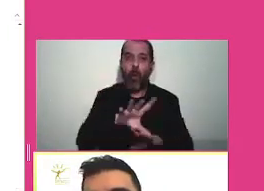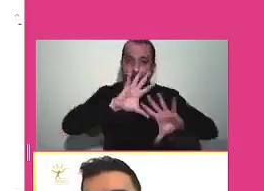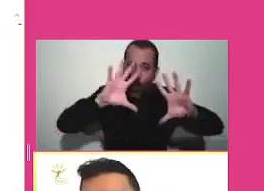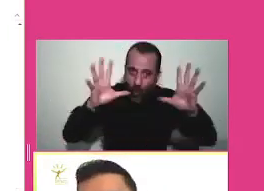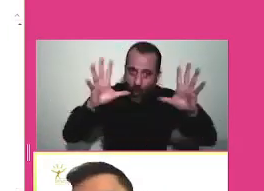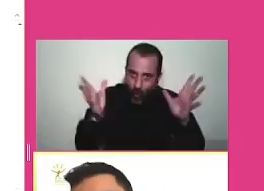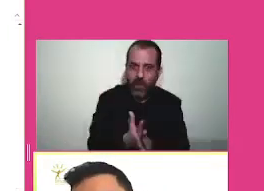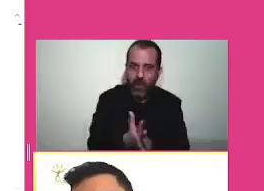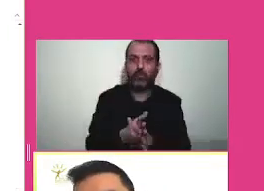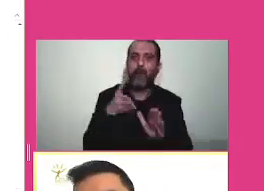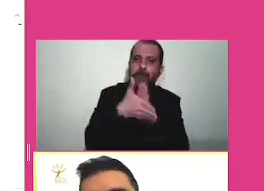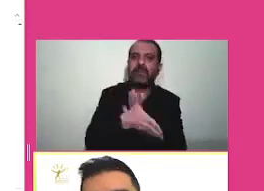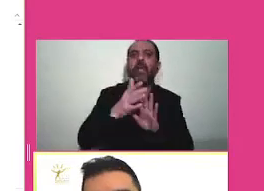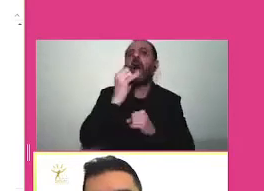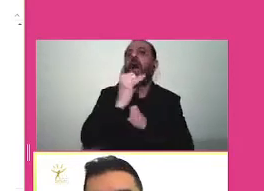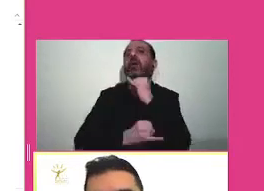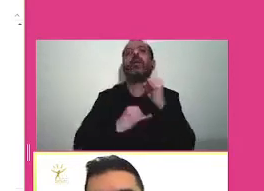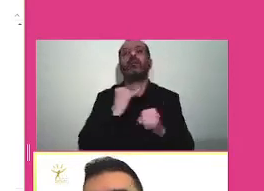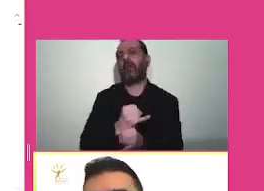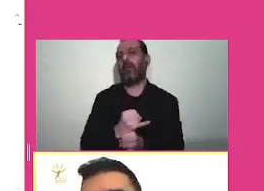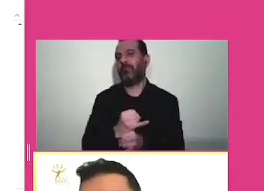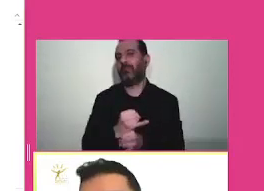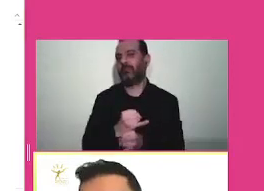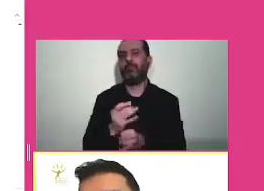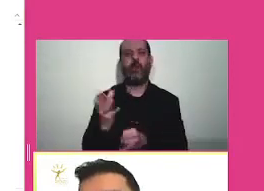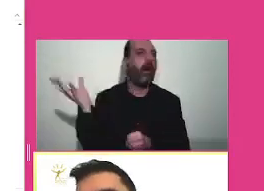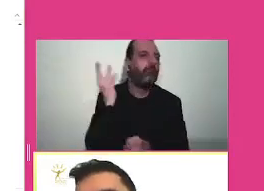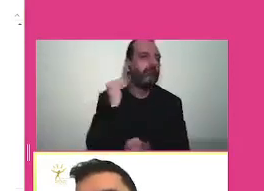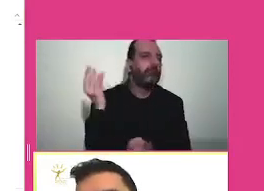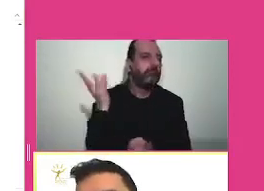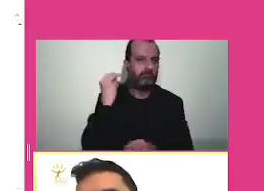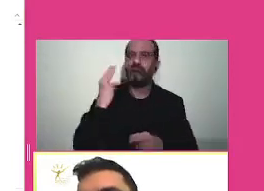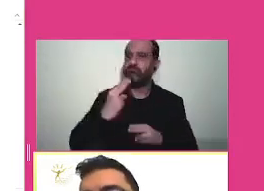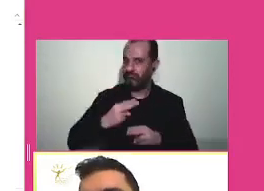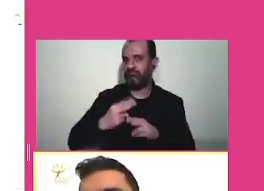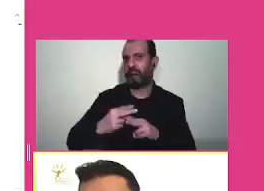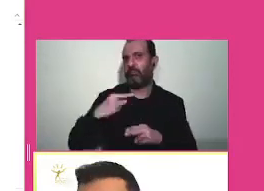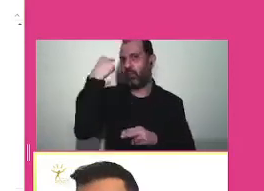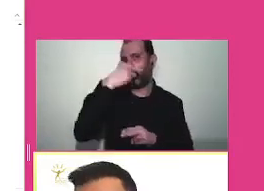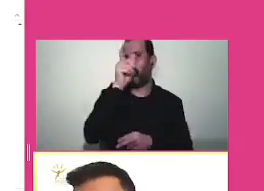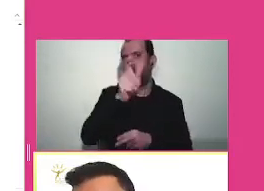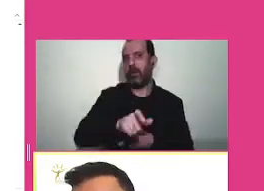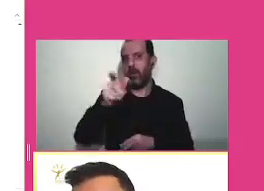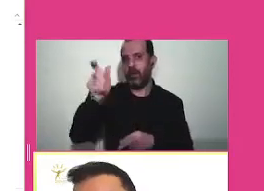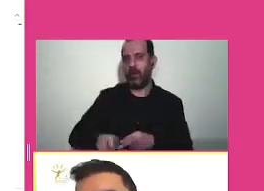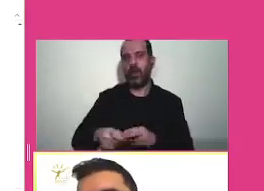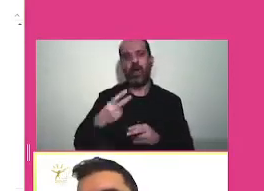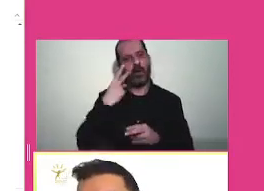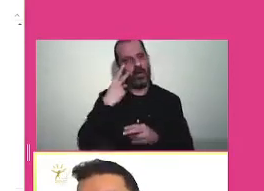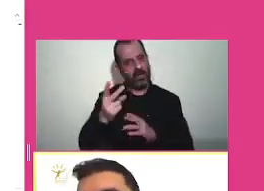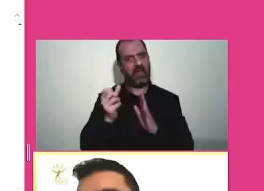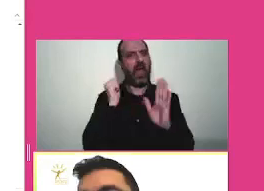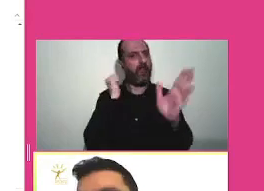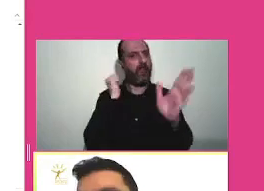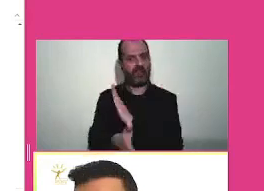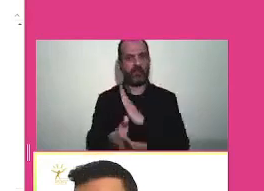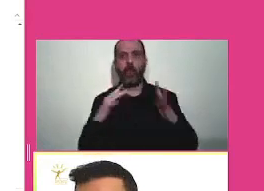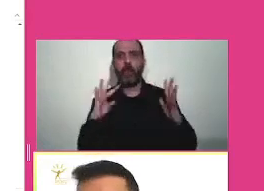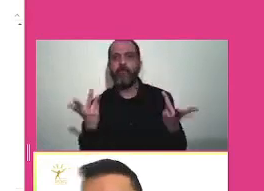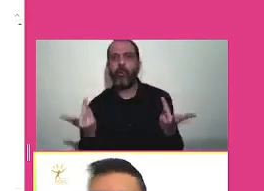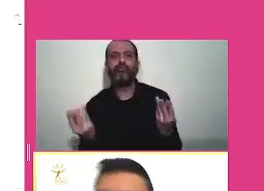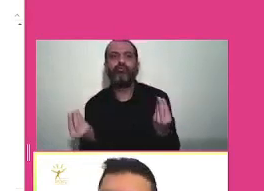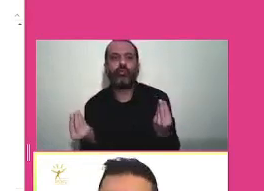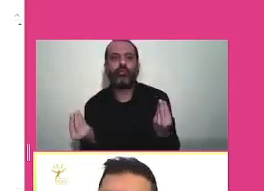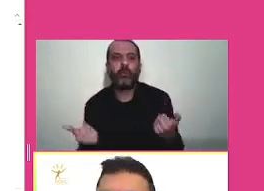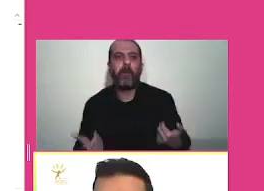ακούσουμε σημαντικούς ανθρώπους, αλλά είδαμε και πώς είναι σε live έτσι, τρόπο να φτιάχνεις ένα παιχνίδι.